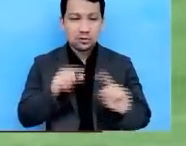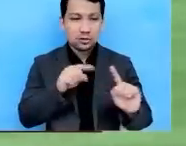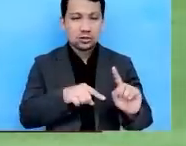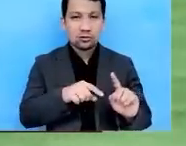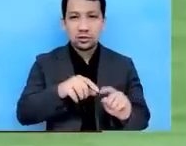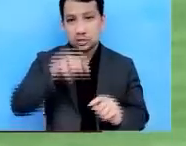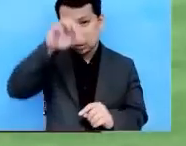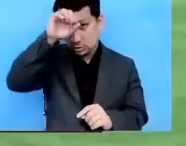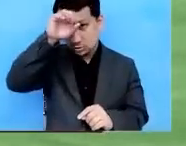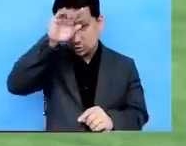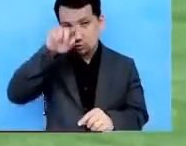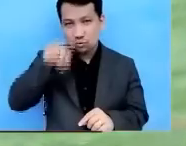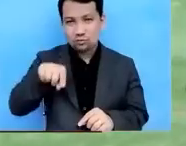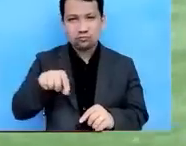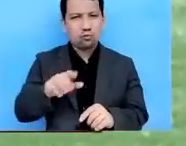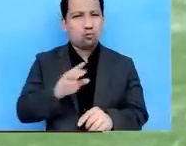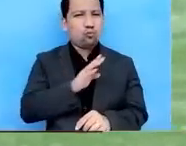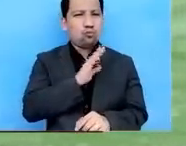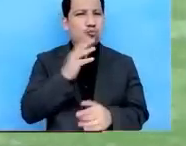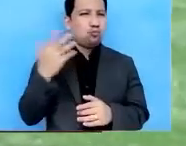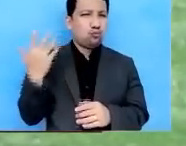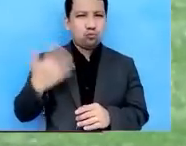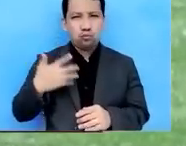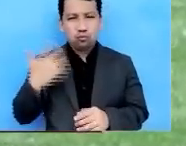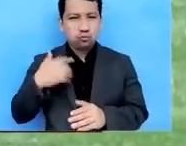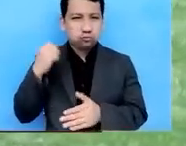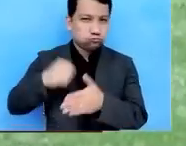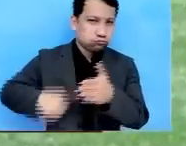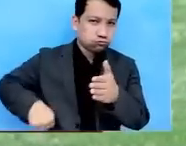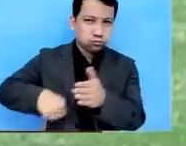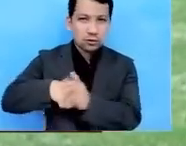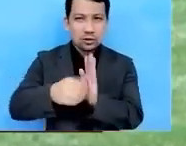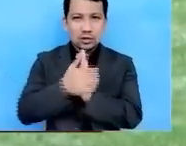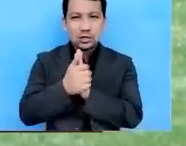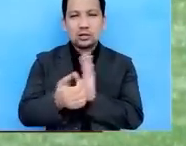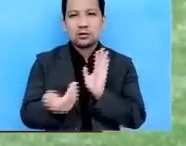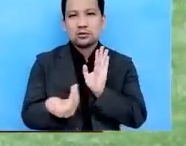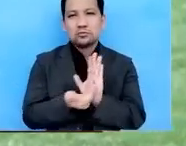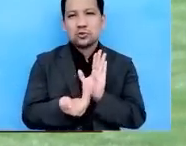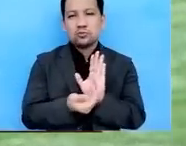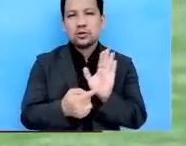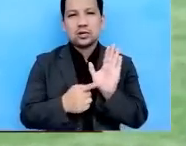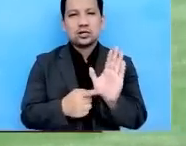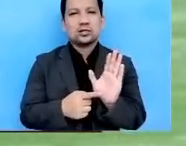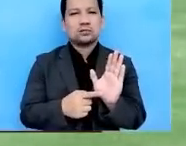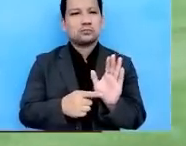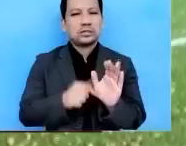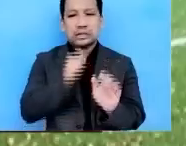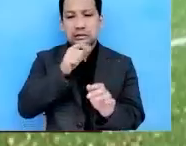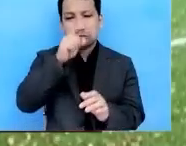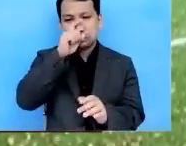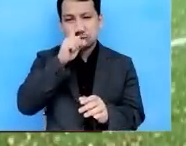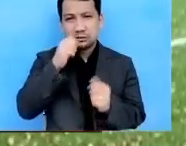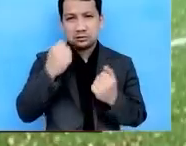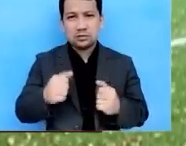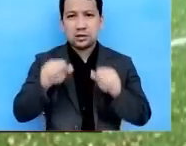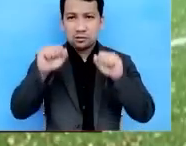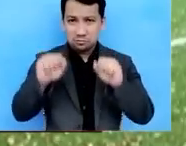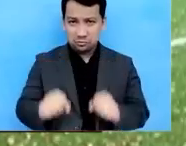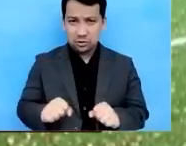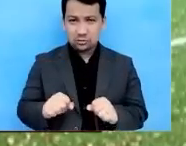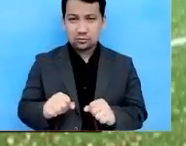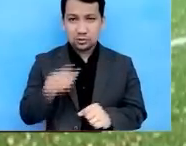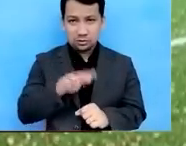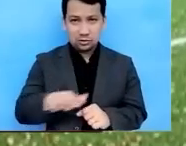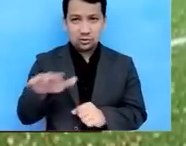grandpa na yan na astig sa pagsasoccer. Patunay na hindi hadlang ang edad para gawing posible ang